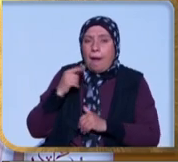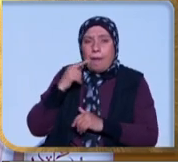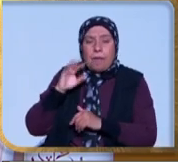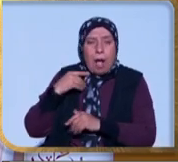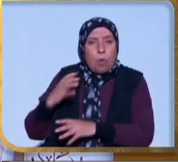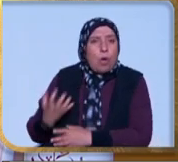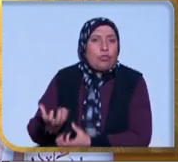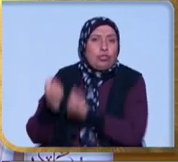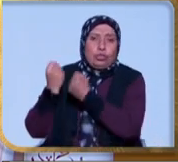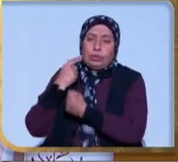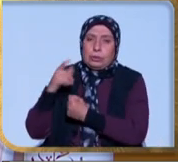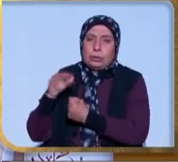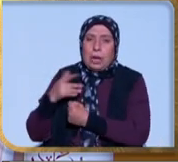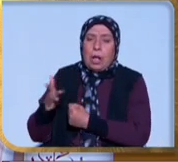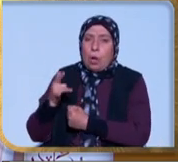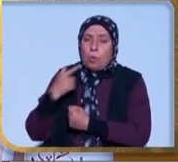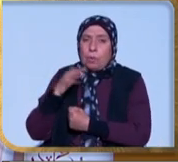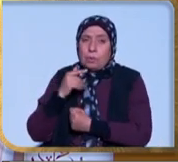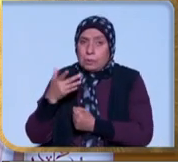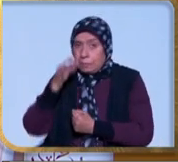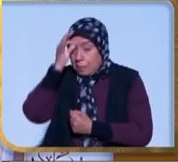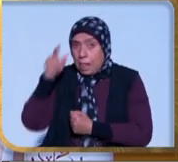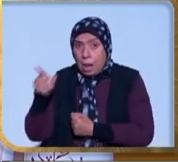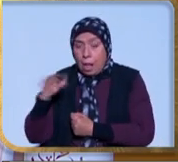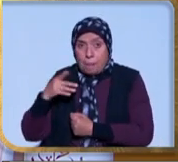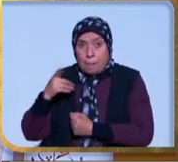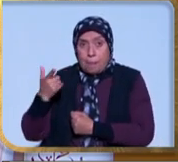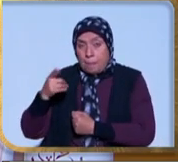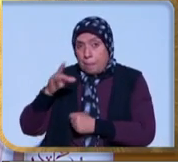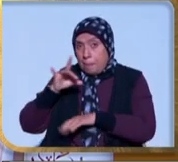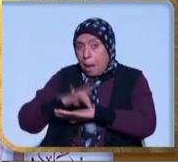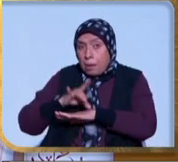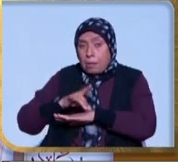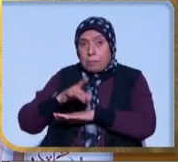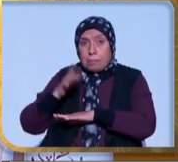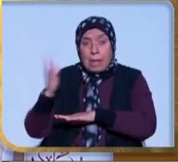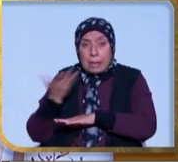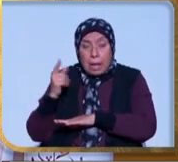ممكن يعني أنتوا تزعلوا عليه وبتاع، فأنا هفتح له الباب